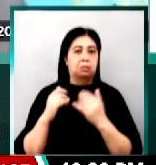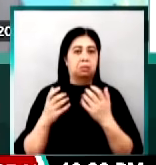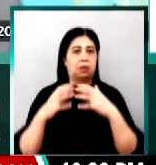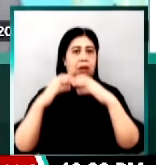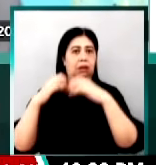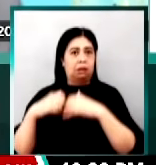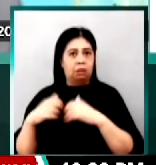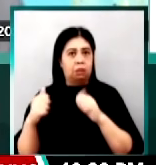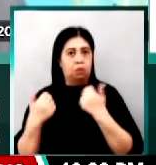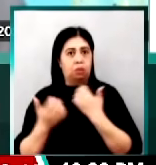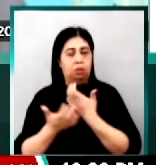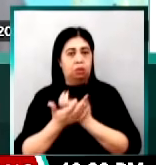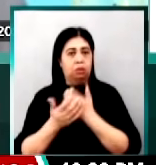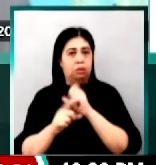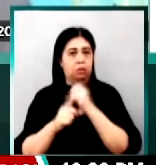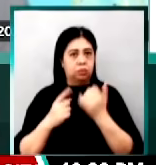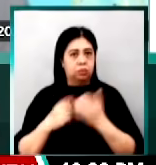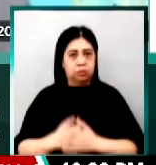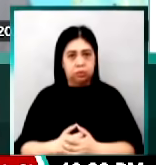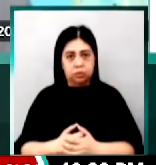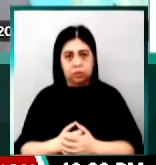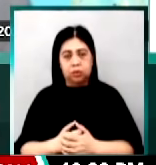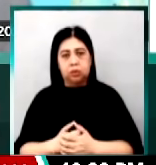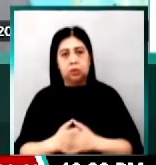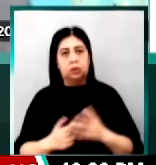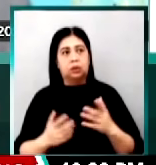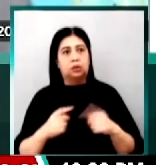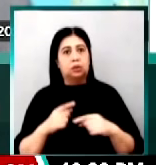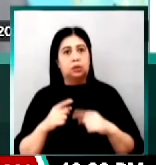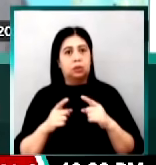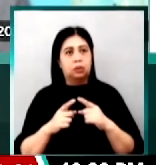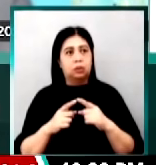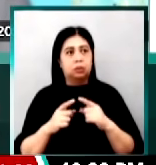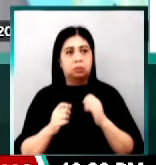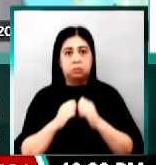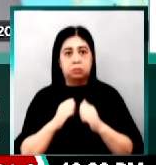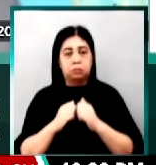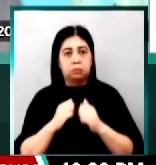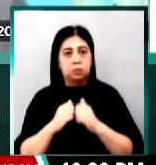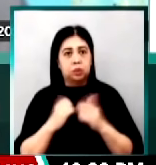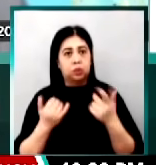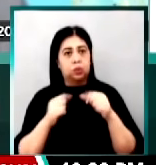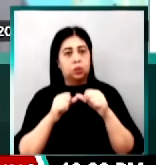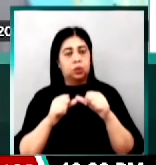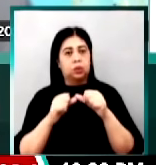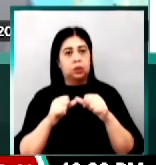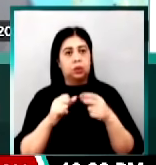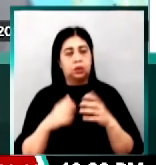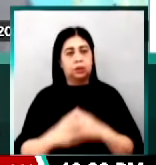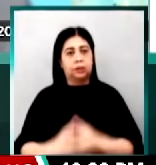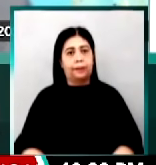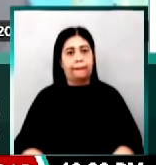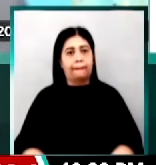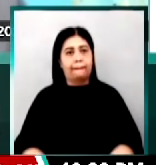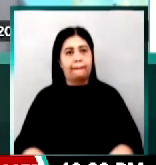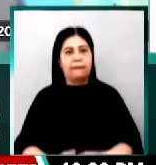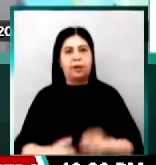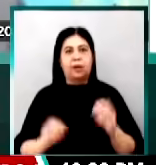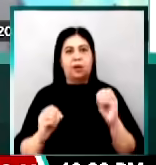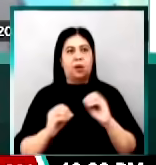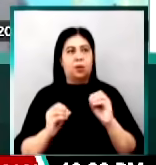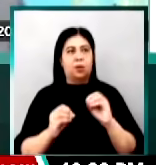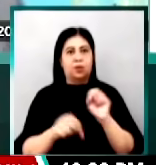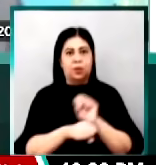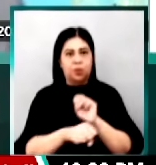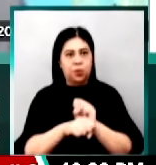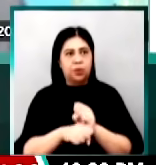lipunan. Ito'y nanghulugan patuloy na pagtaas ng kawalan ng trabaho, kahirapan